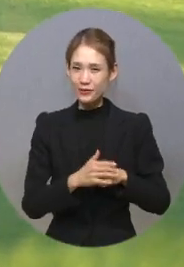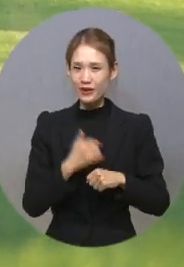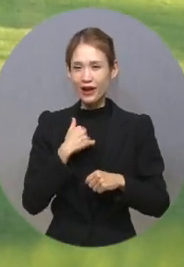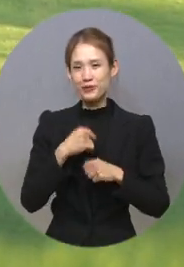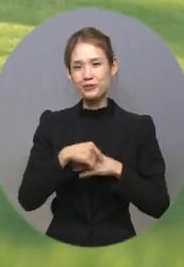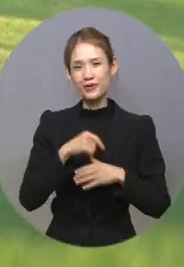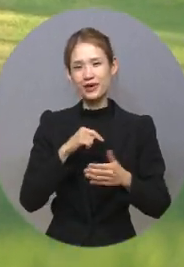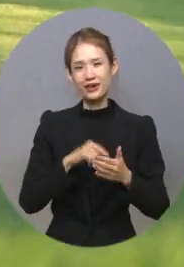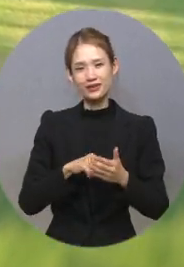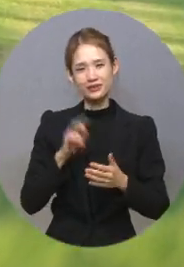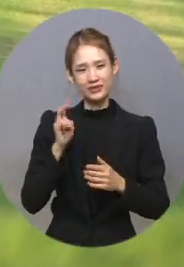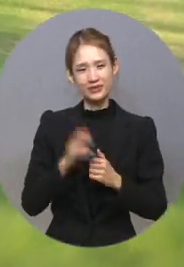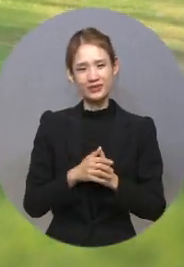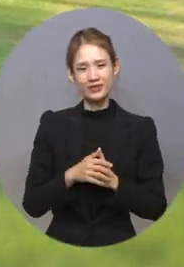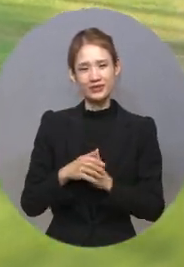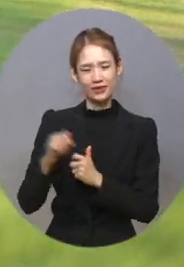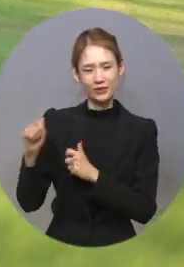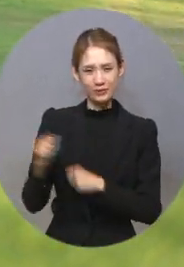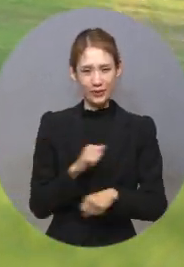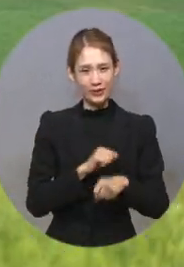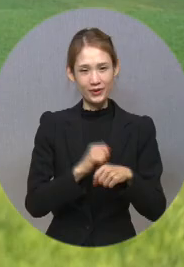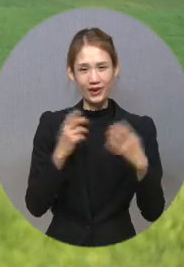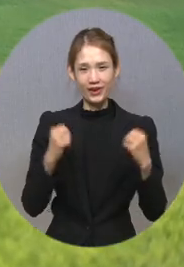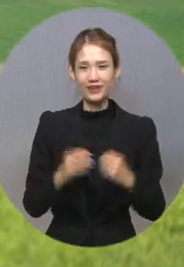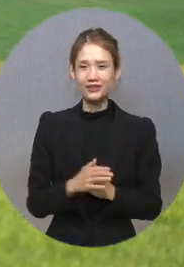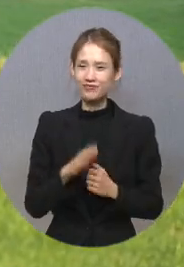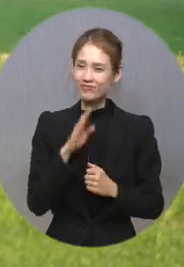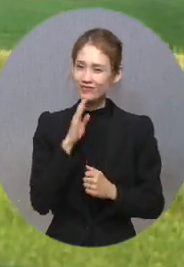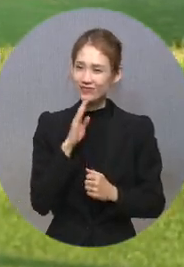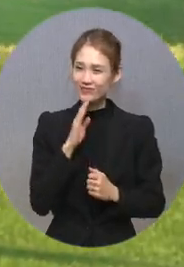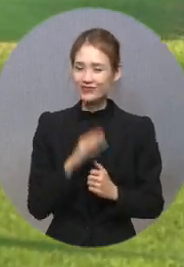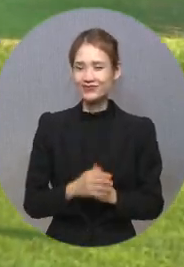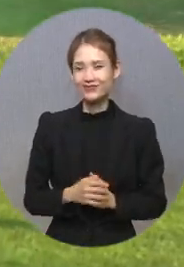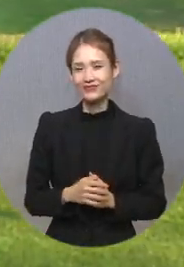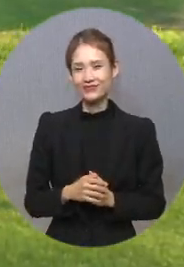아, 그래서. 근데 하도 많이 쳐가지고. 그래서 그런가.